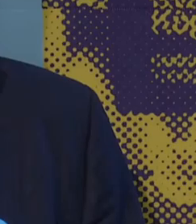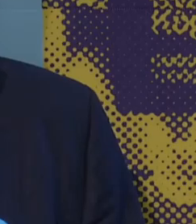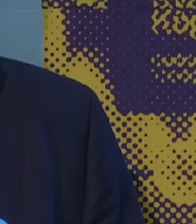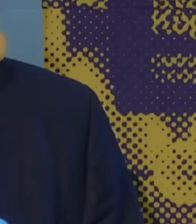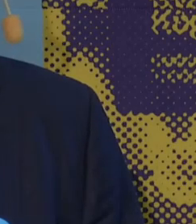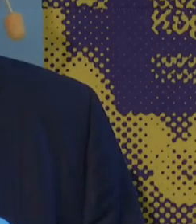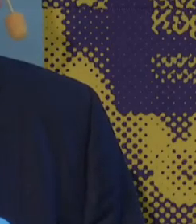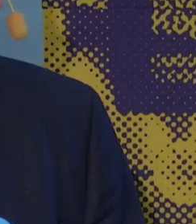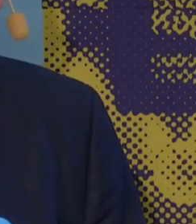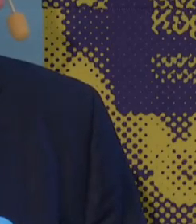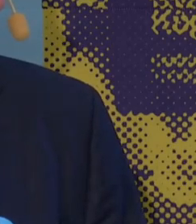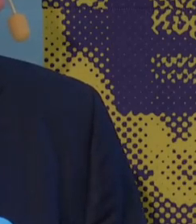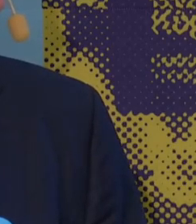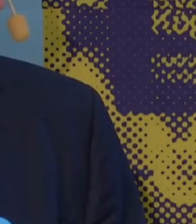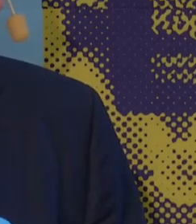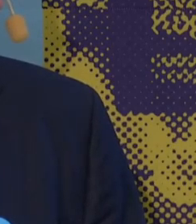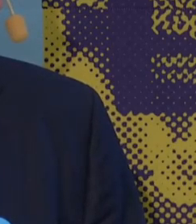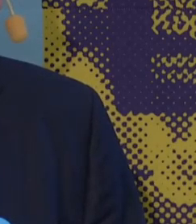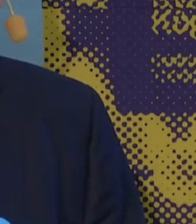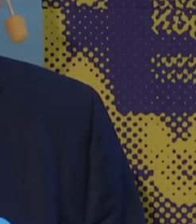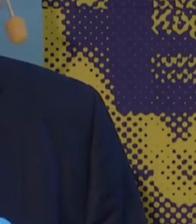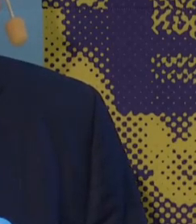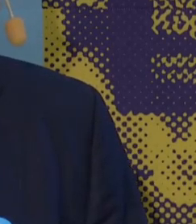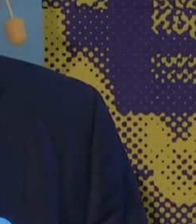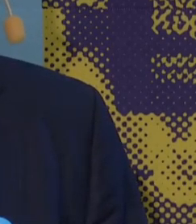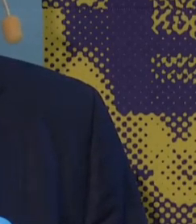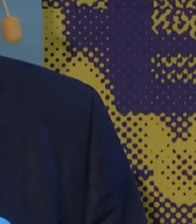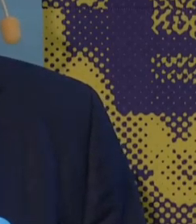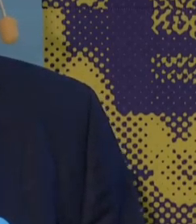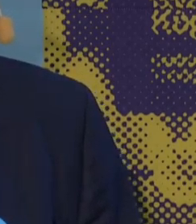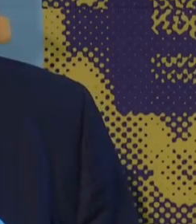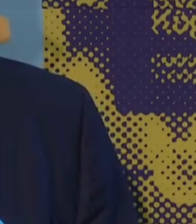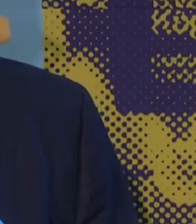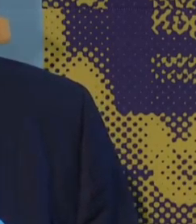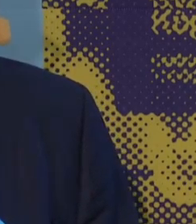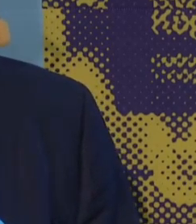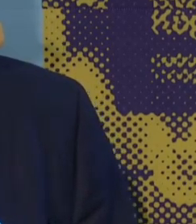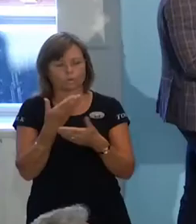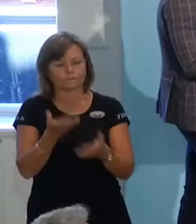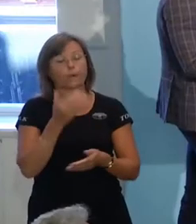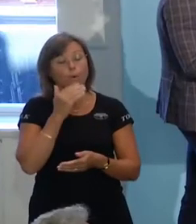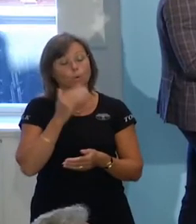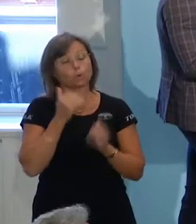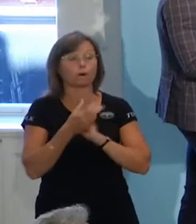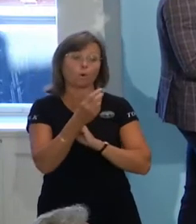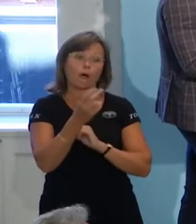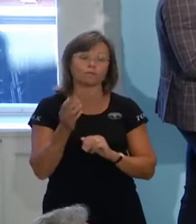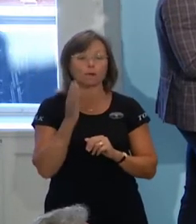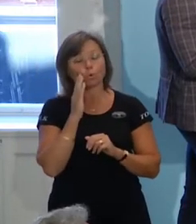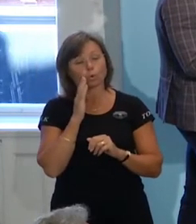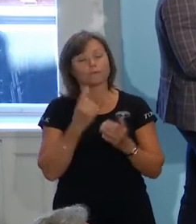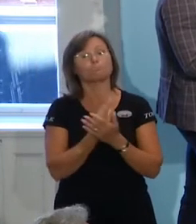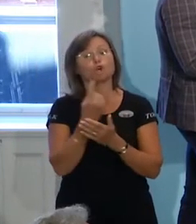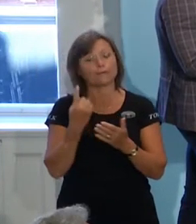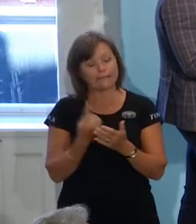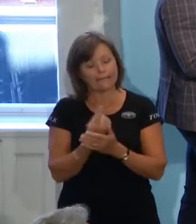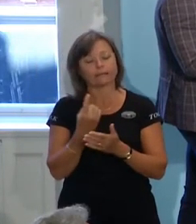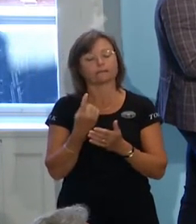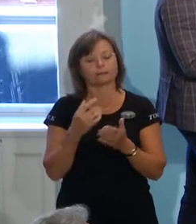därför har ett behov av att kunna samverka och kunna ge sina ungdomar och andra boende möjligheter